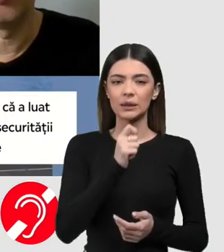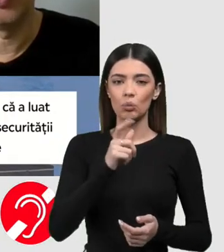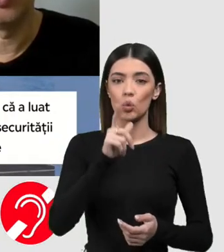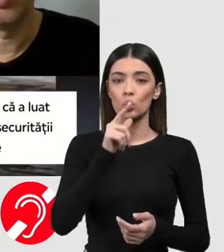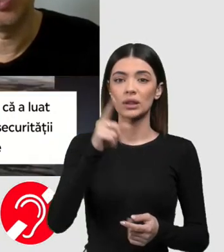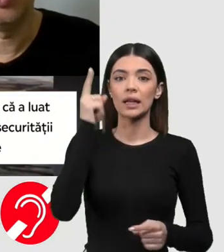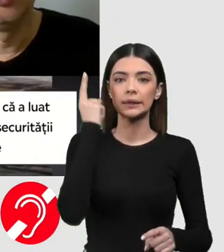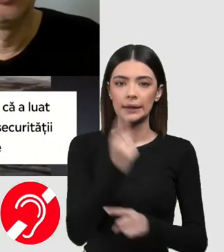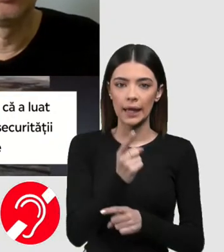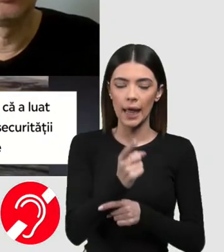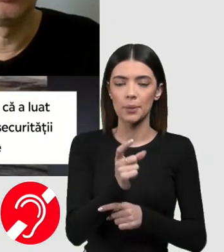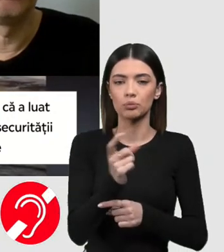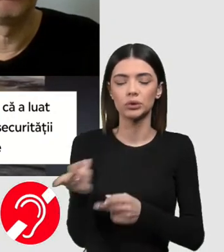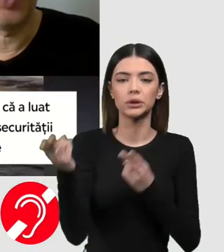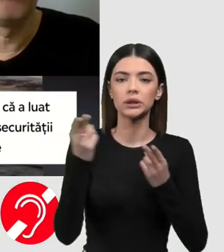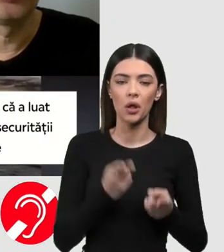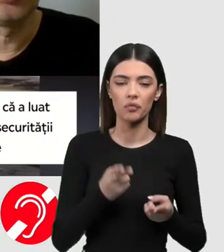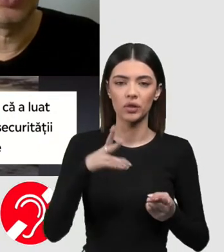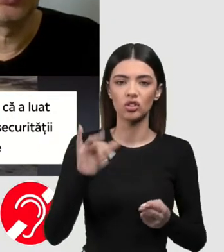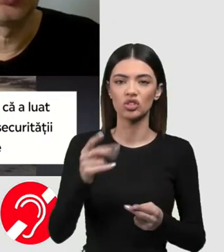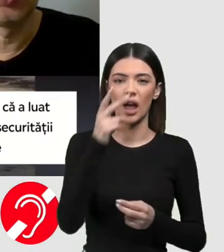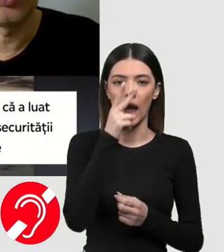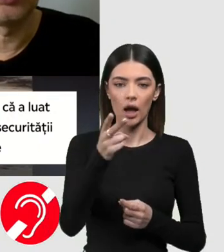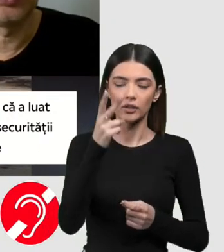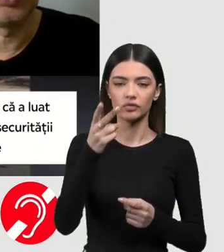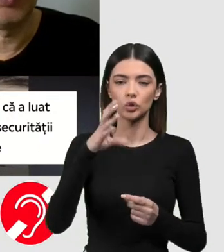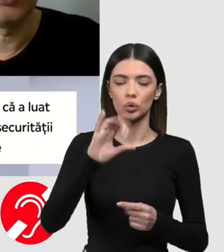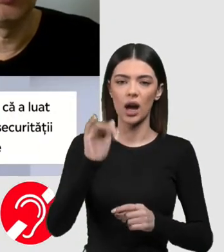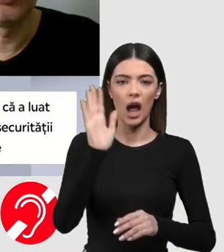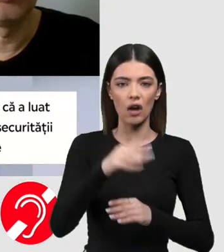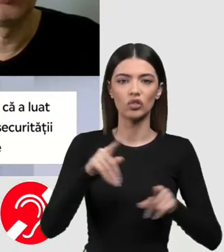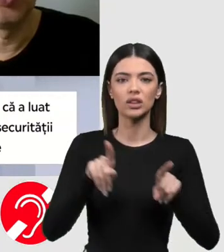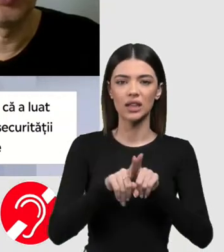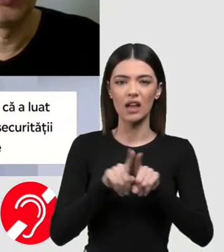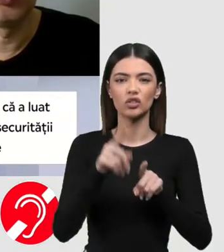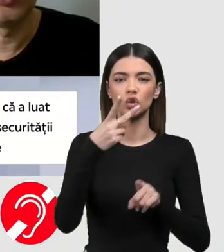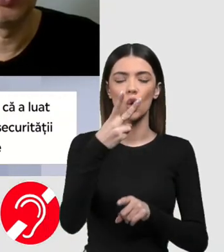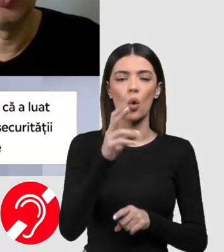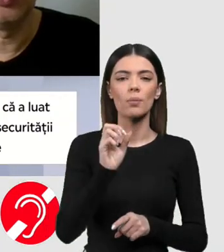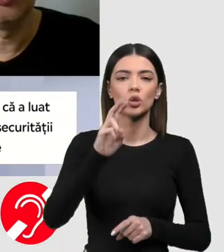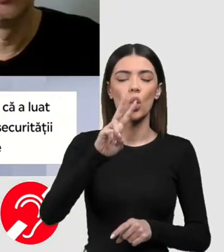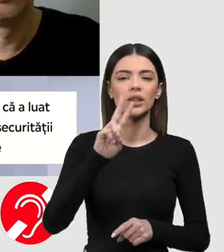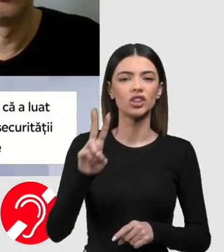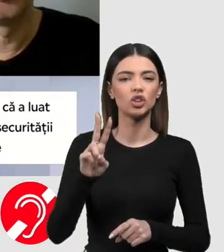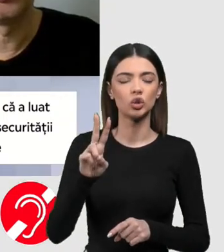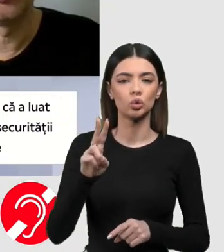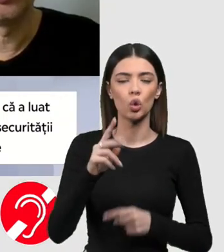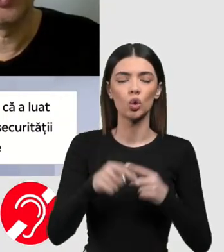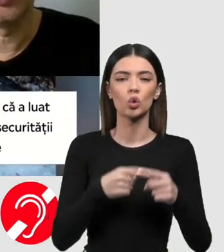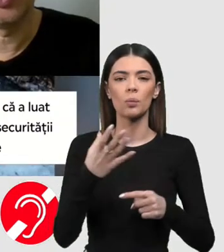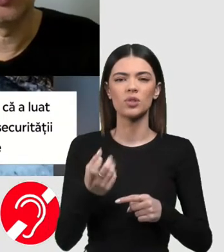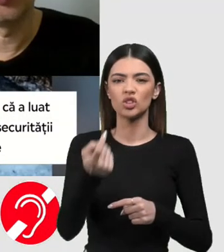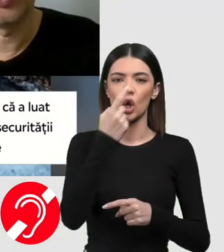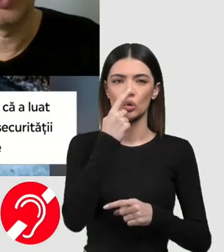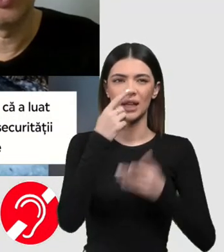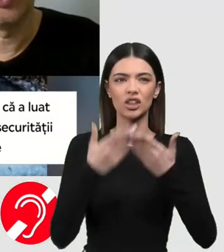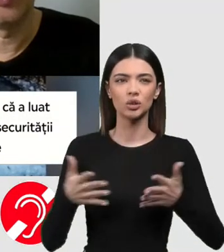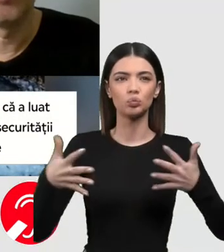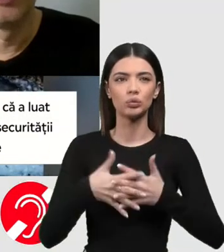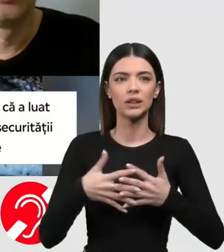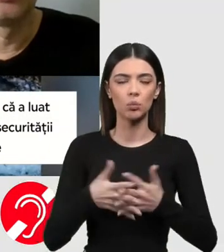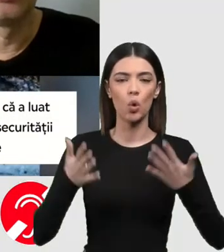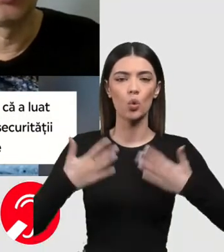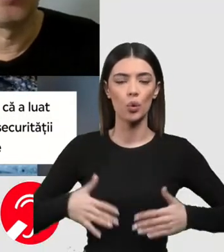este nevoie de ea. Am văzut acest lucru că s-a întâmplat inclusiv în 2022, după ce Rusia a atacat